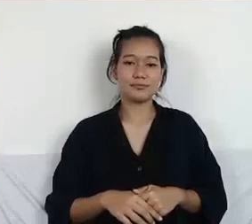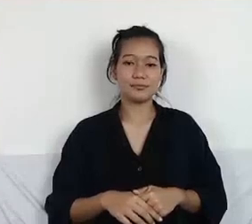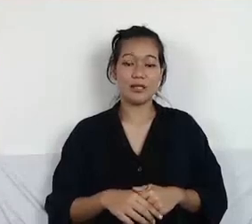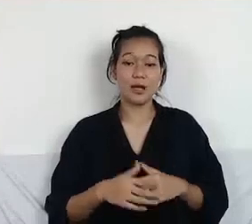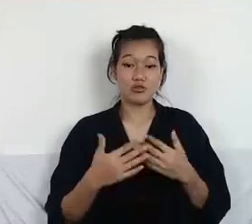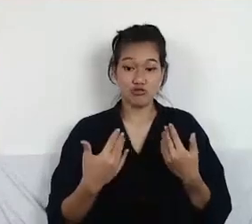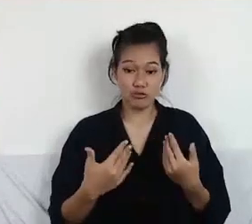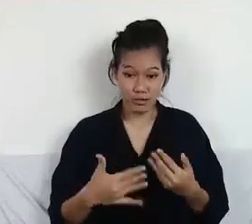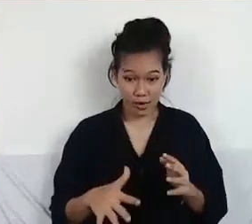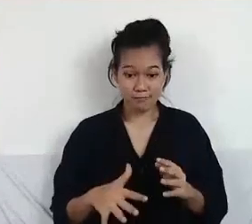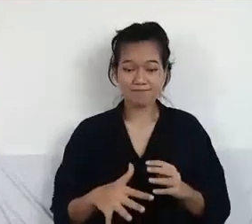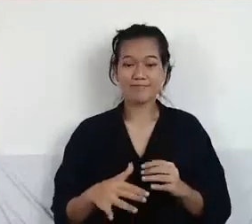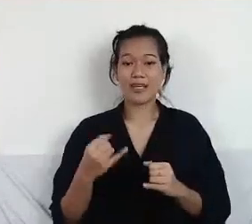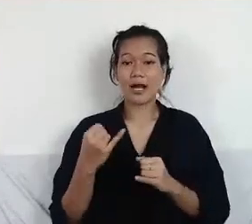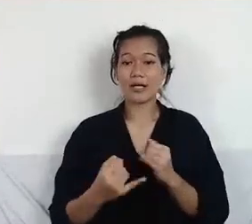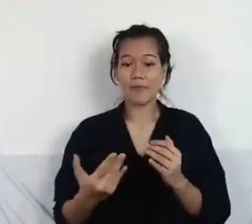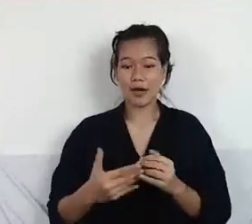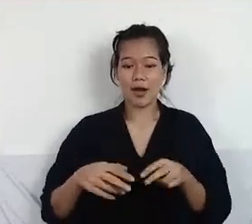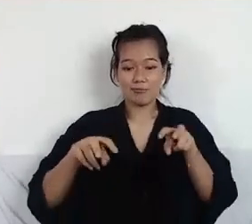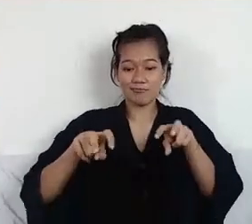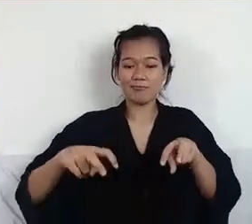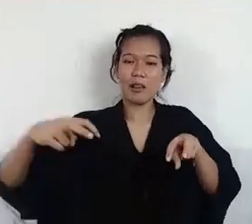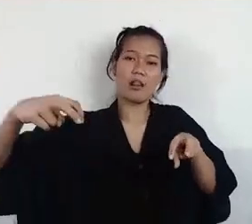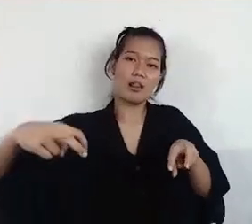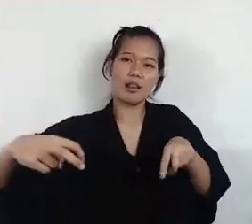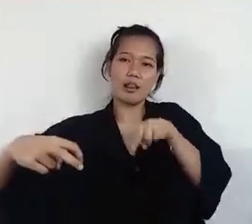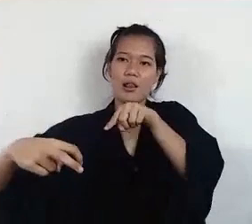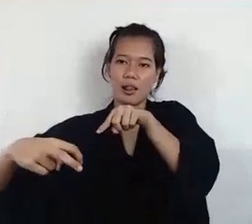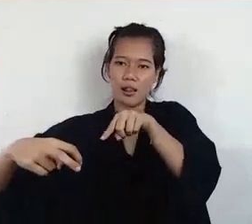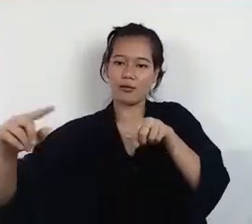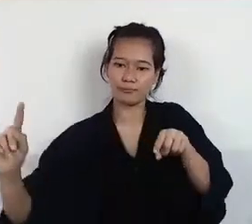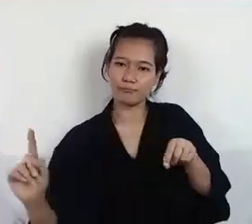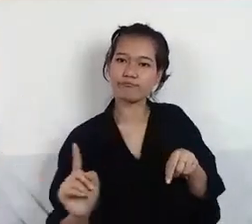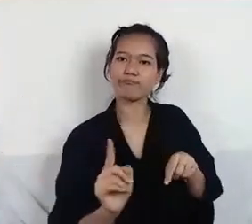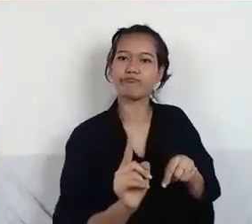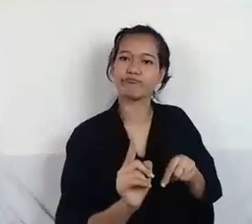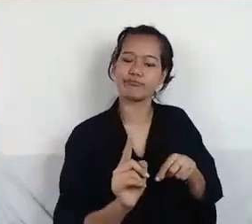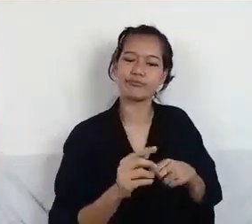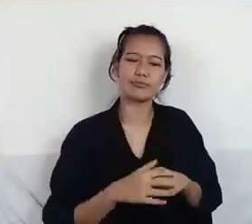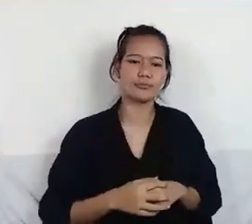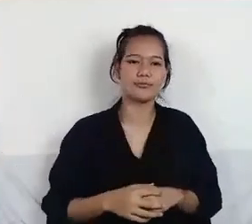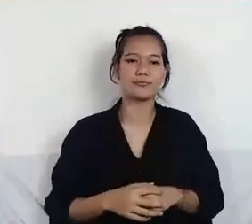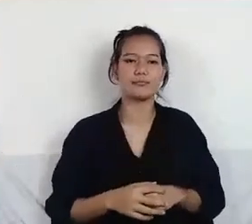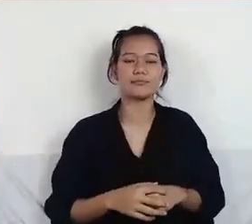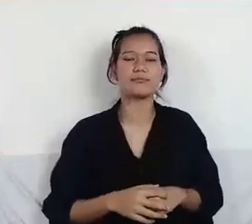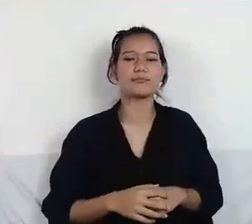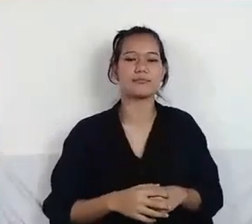Terakhir, persembahan dari jemaat yang berada di sayap paduan suara.